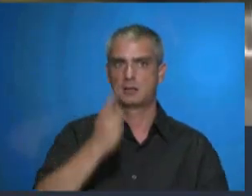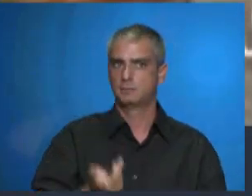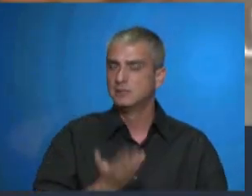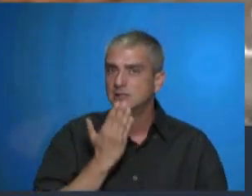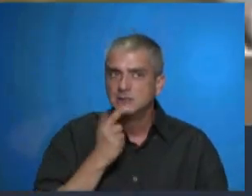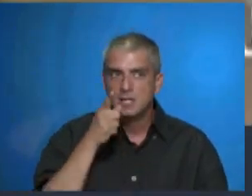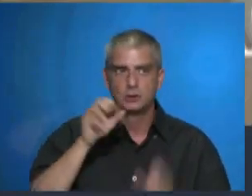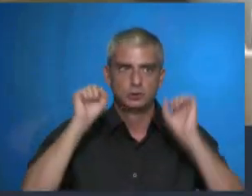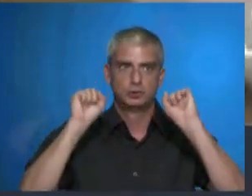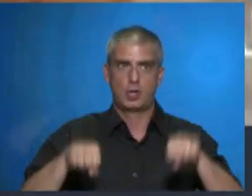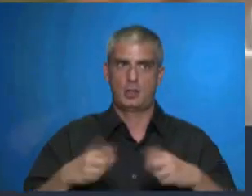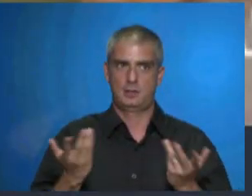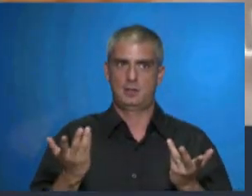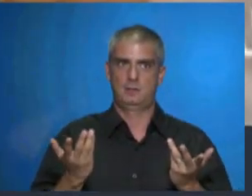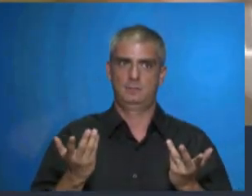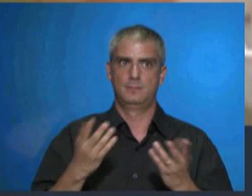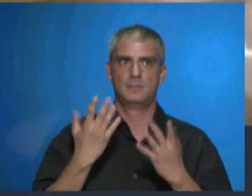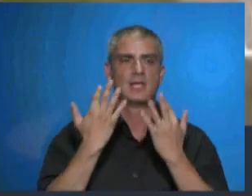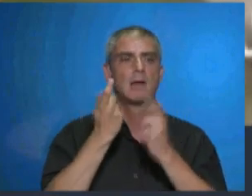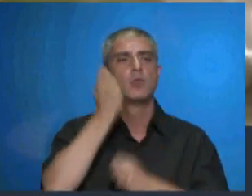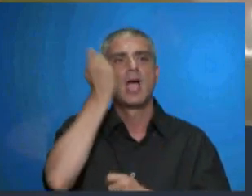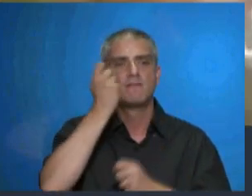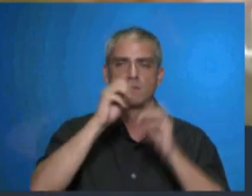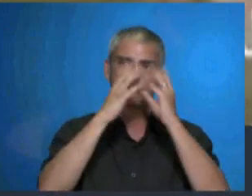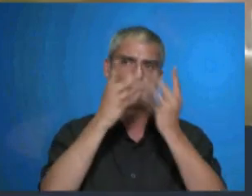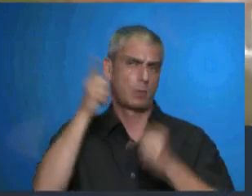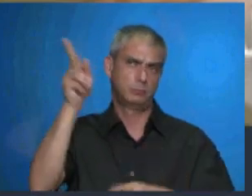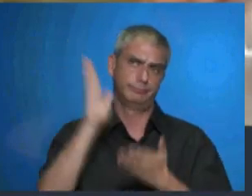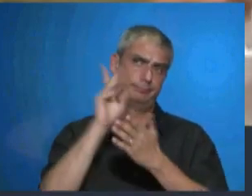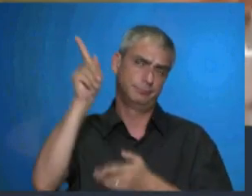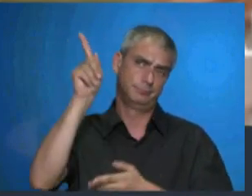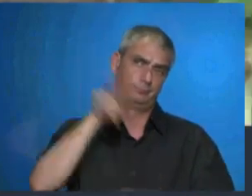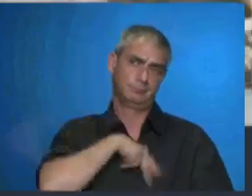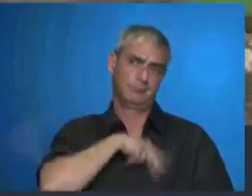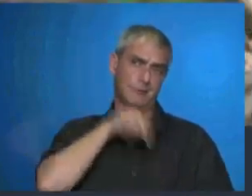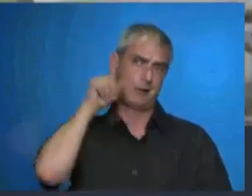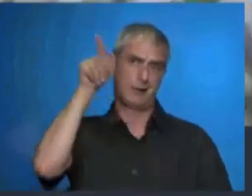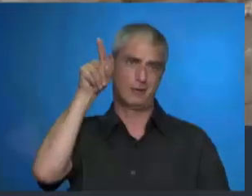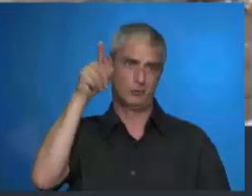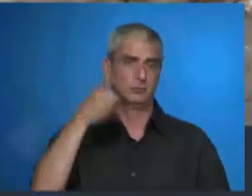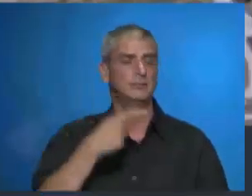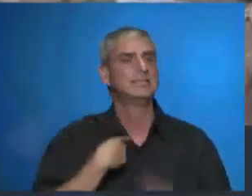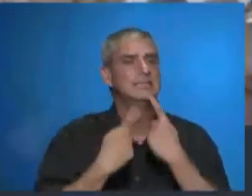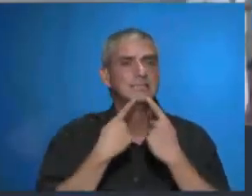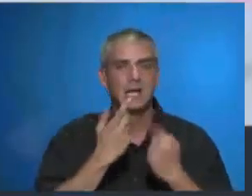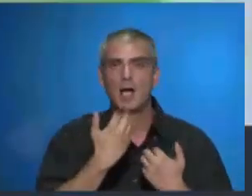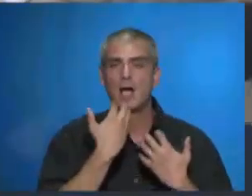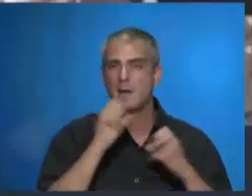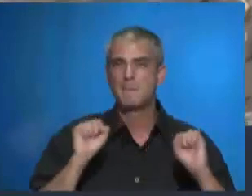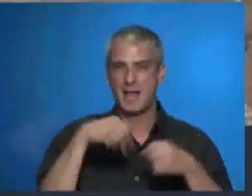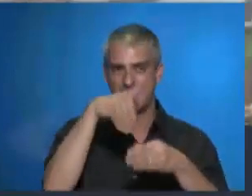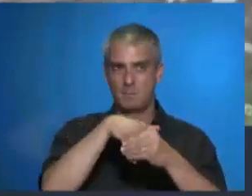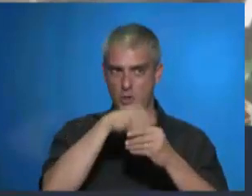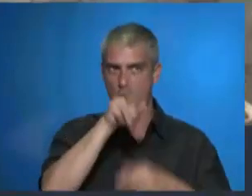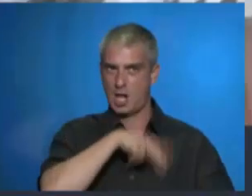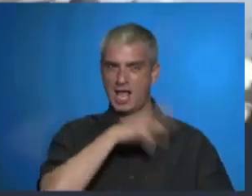מן תתחכם בארתפע או נחפד ותירת אטלאק הבלונות או טארת לרחים. בשיחה עמנו מבהיר פעיל במערך